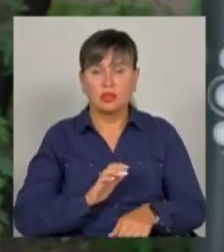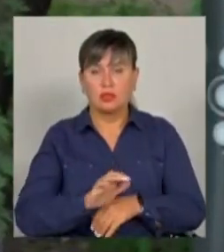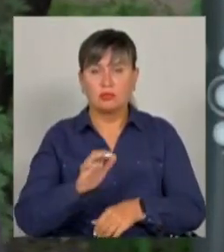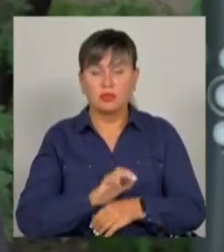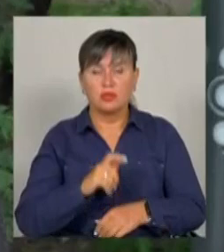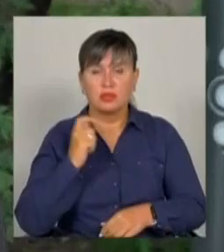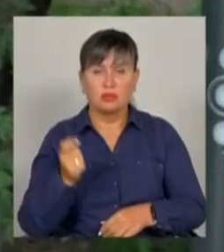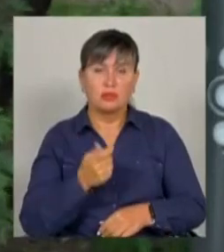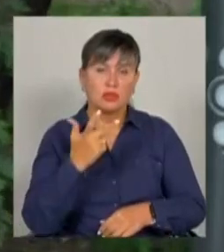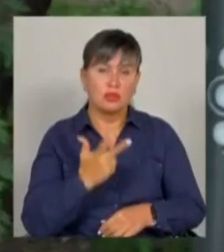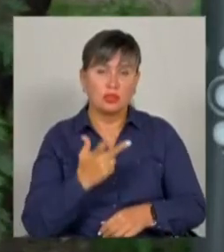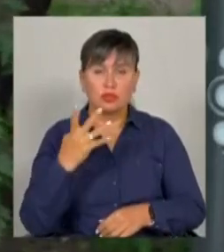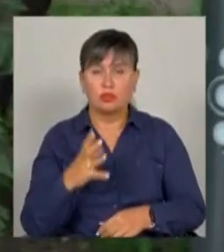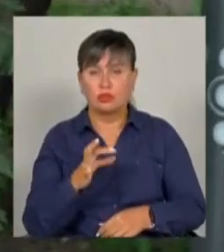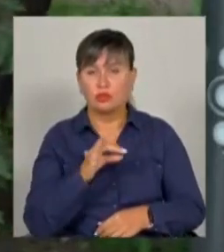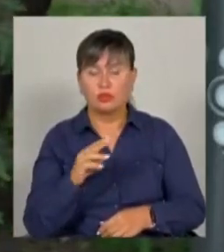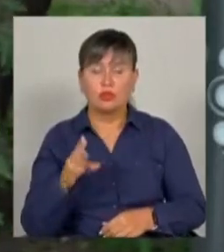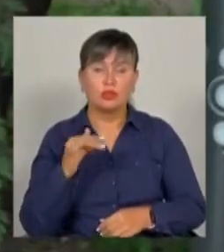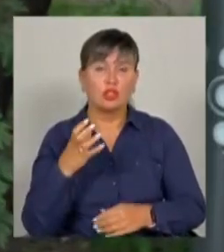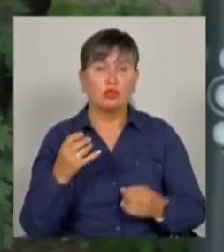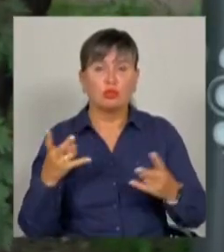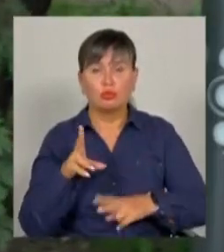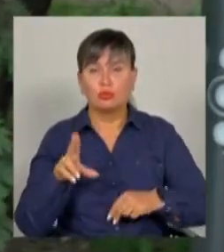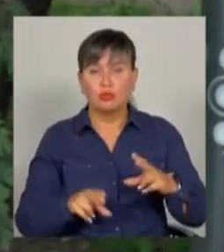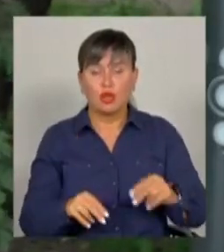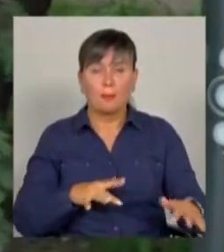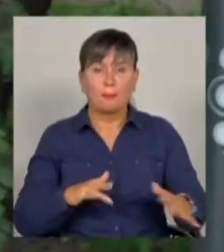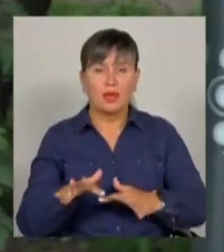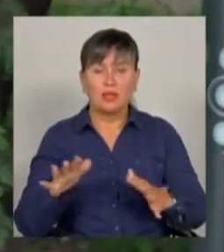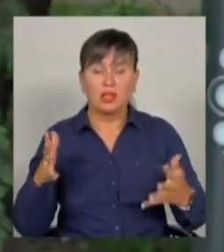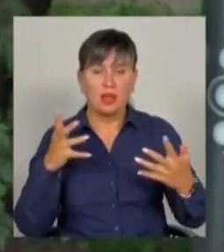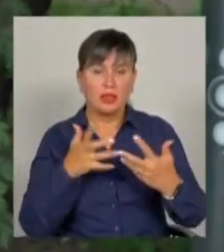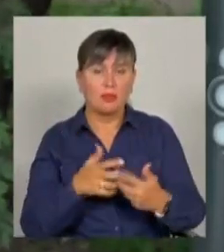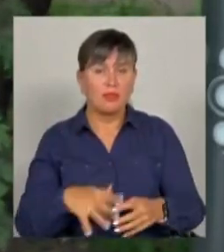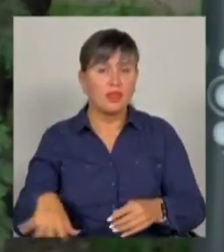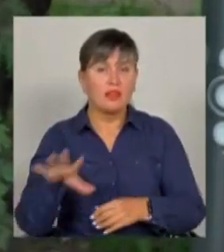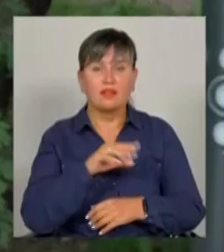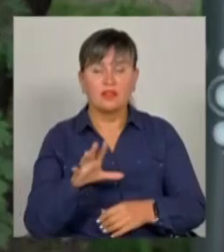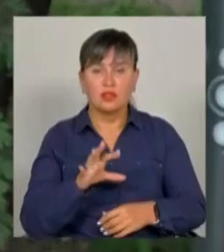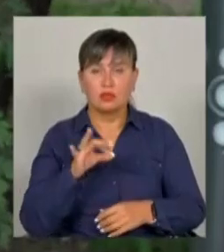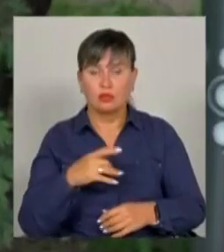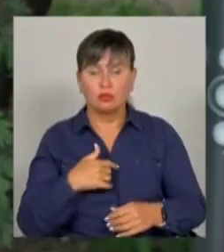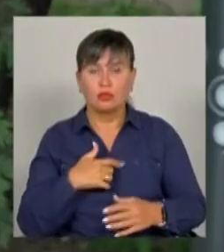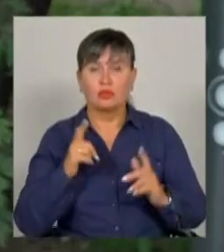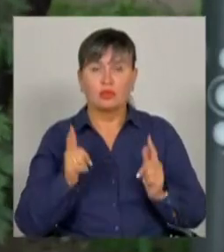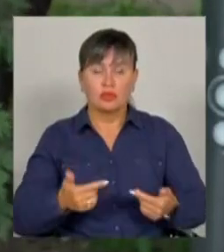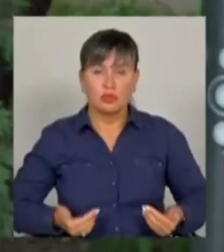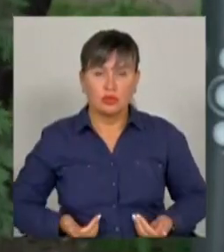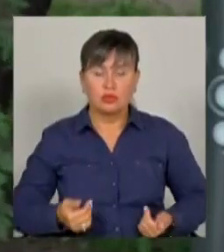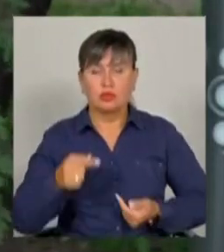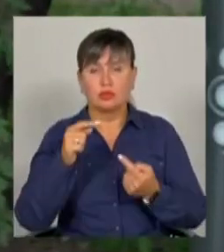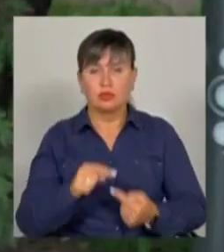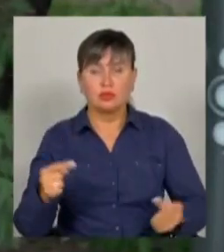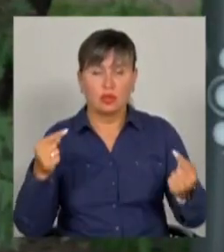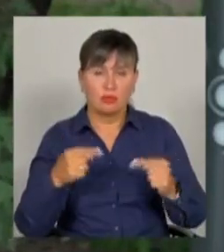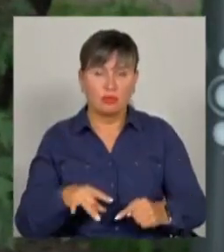семена третьего-четвертого сортов. Кроме того, нужно учитывать процесс адаптации. Не все сорта у нас приживаются. Соответственно, падает